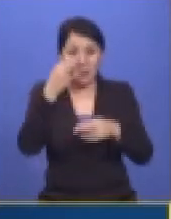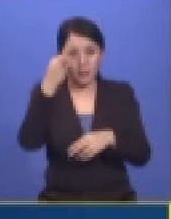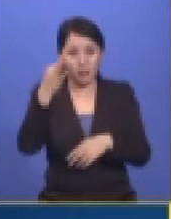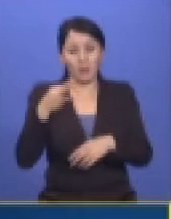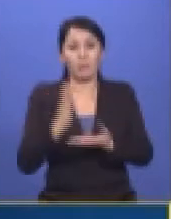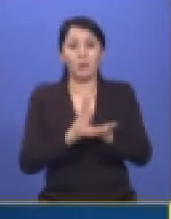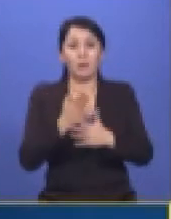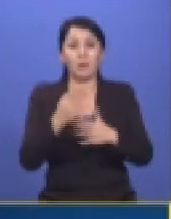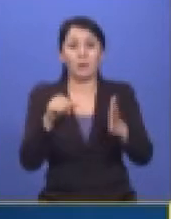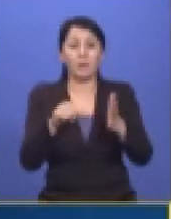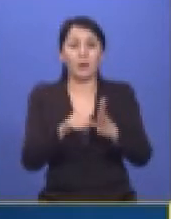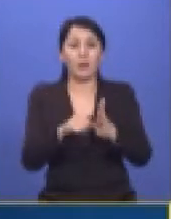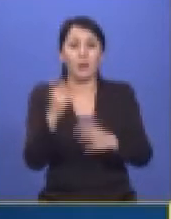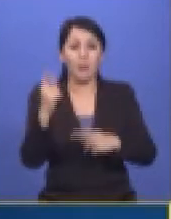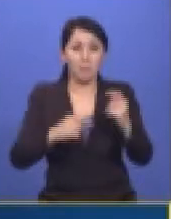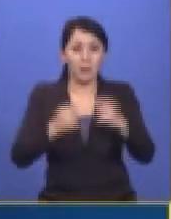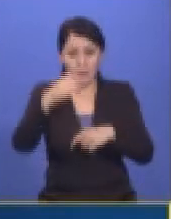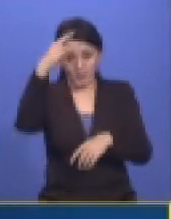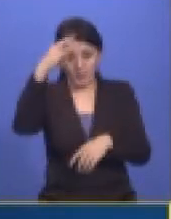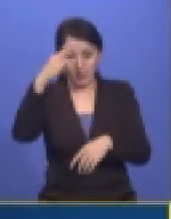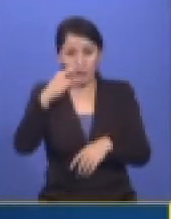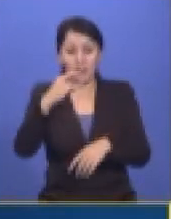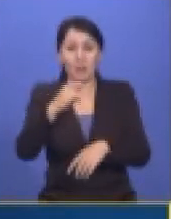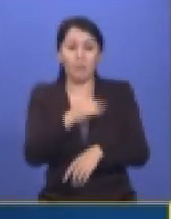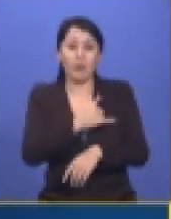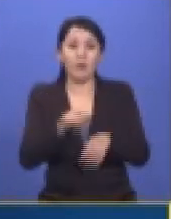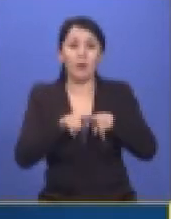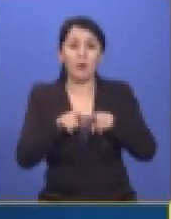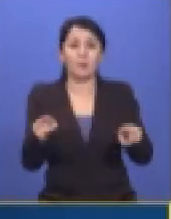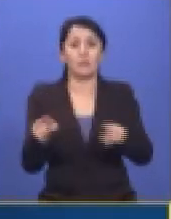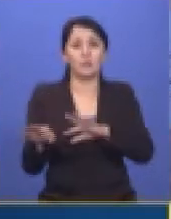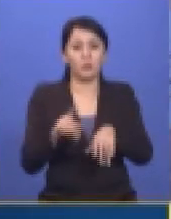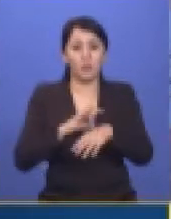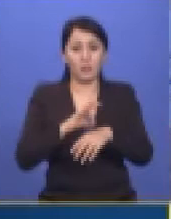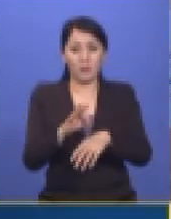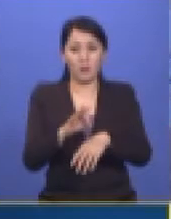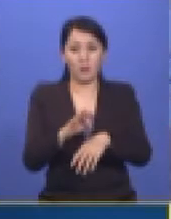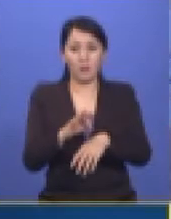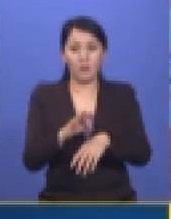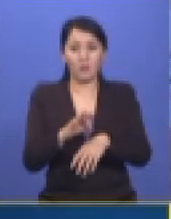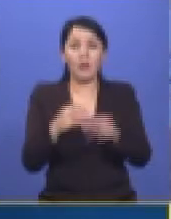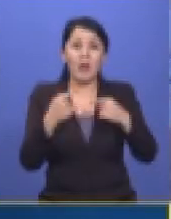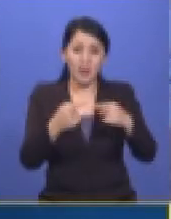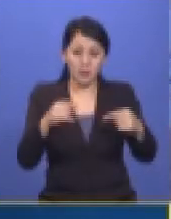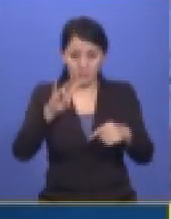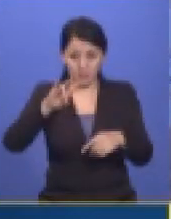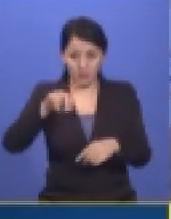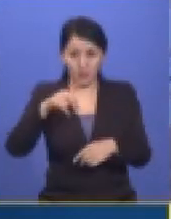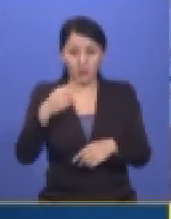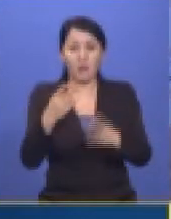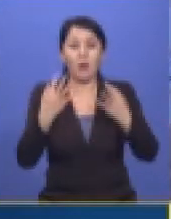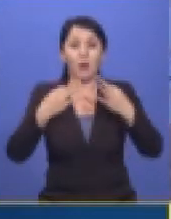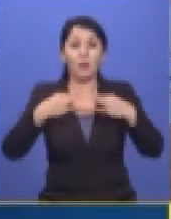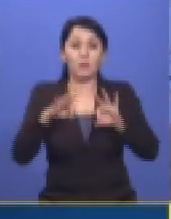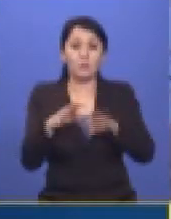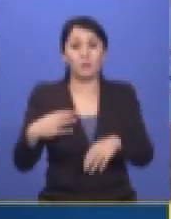келген қонақтар қатысты. Фестиваль қазақ мәдениетінің салт-дәстүрлерін насихаттауға арналған. Әр ұлт, әр халық үшін тәуелсіздіктен артық қасиетті